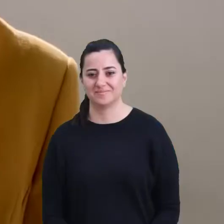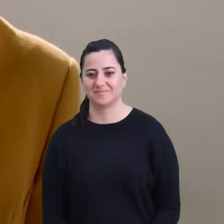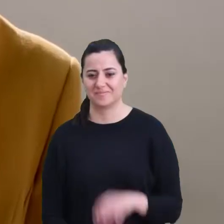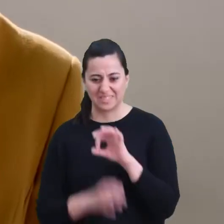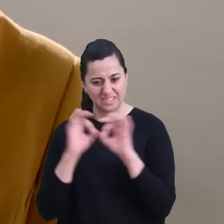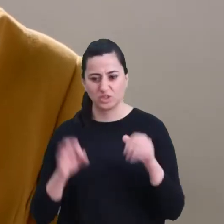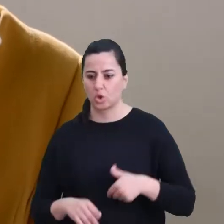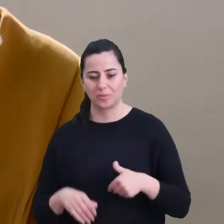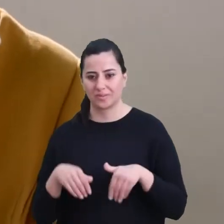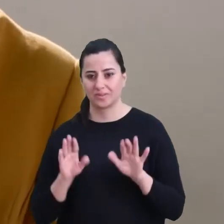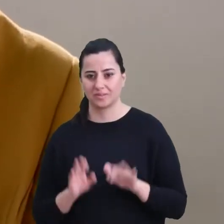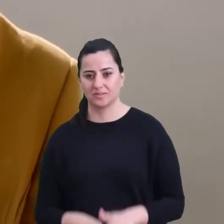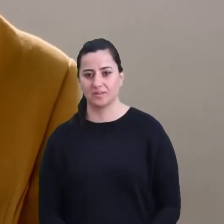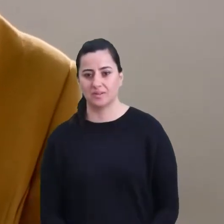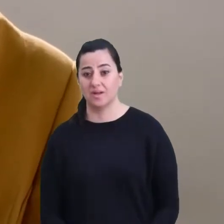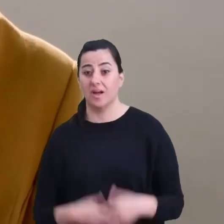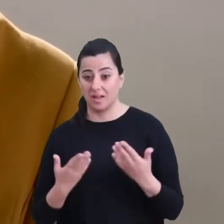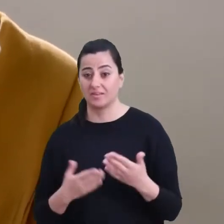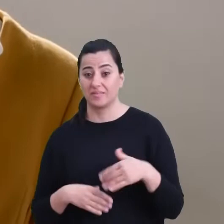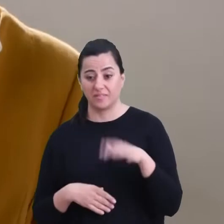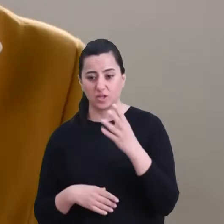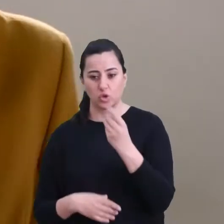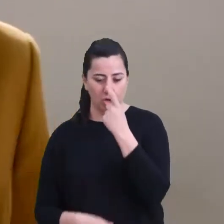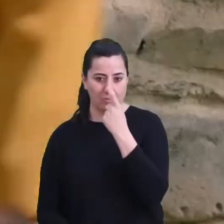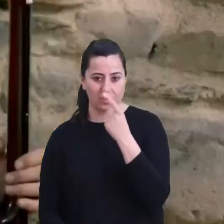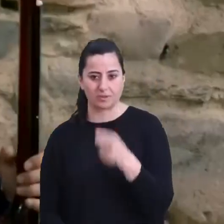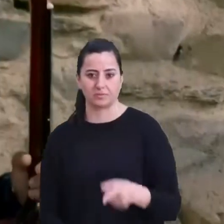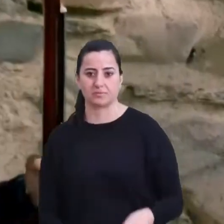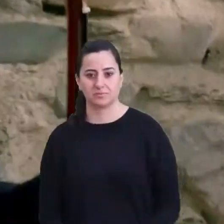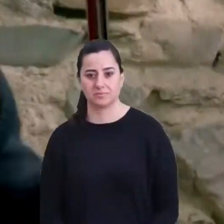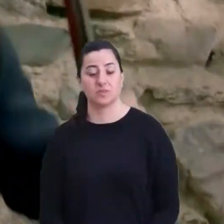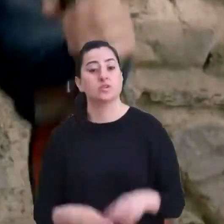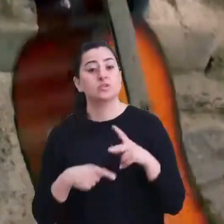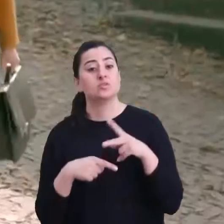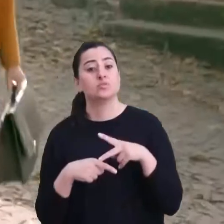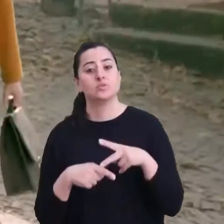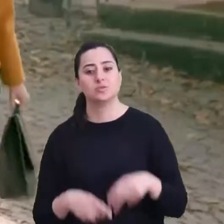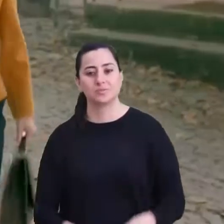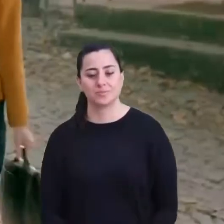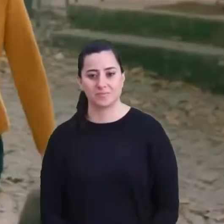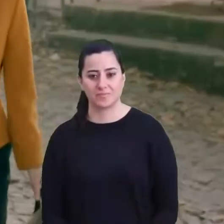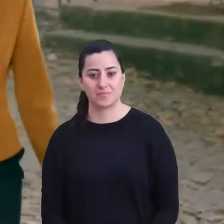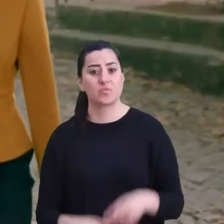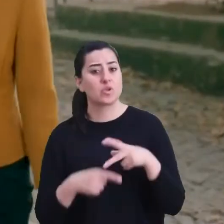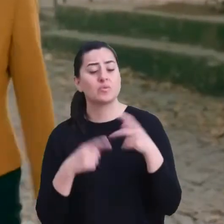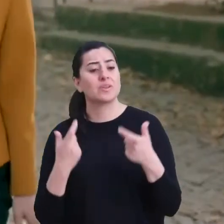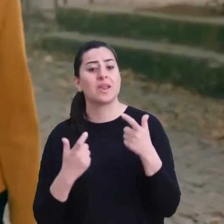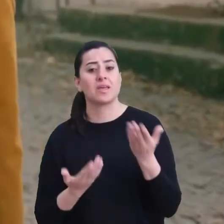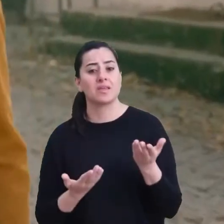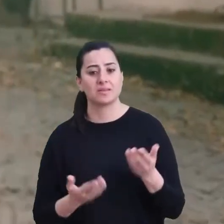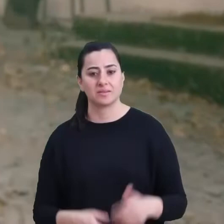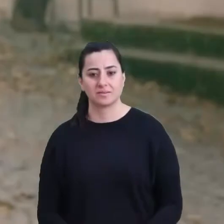Hiç komik değilsin İsmail. Hatta bayağı bir kabasın. Zümrüt! Zümrüt nereye